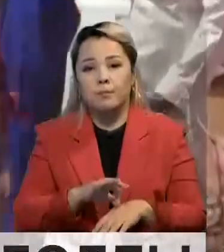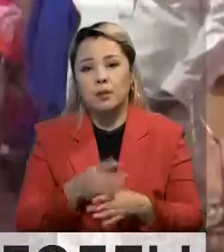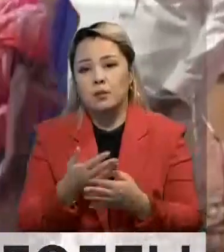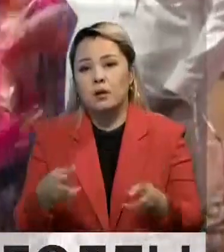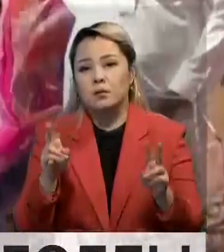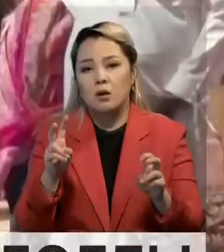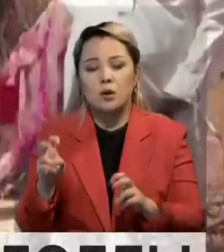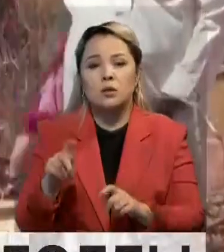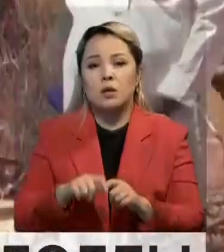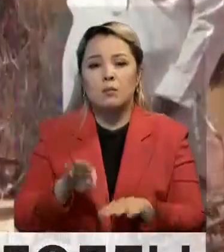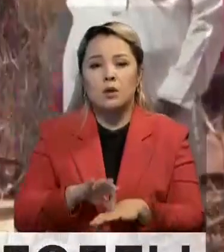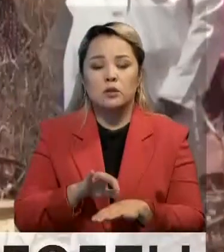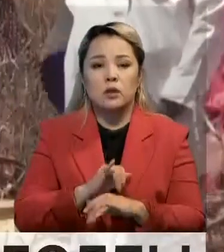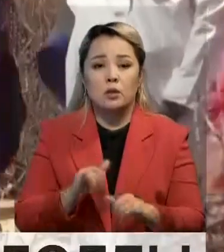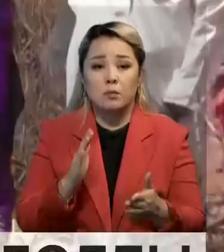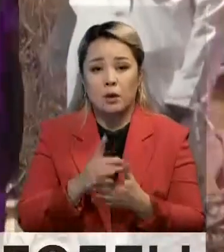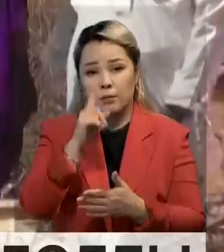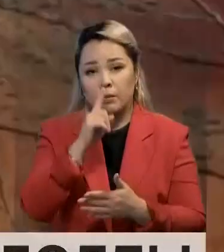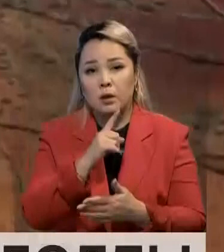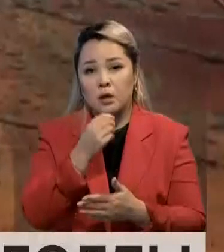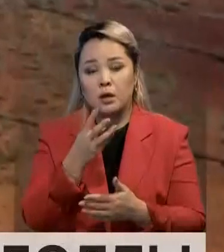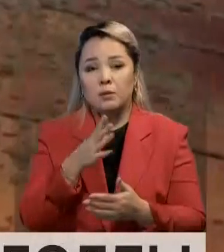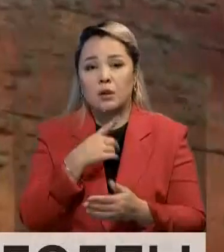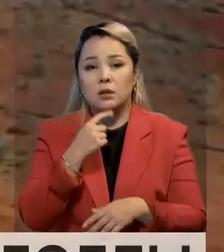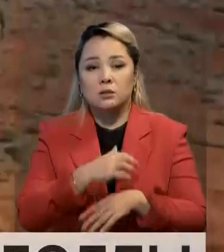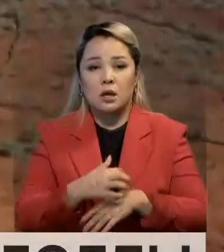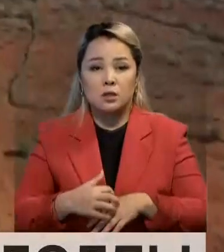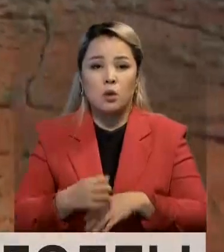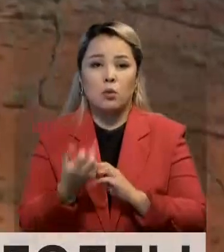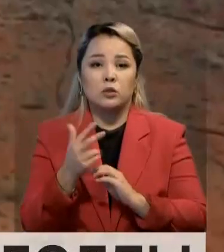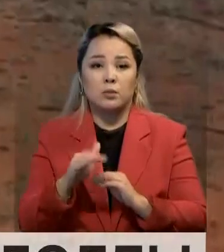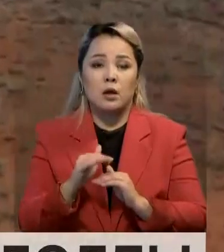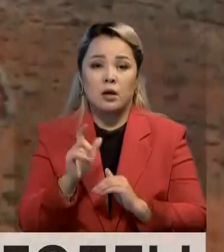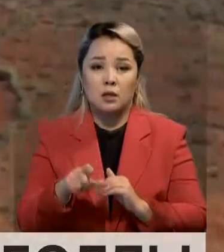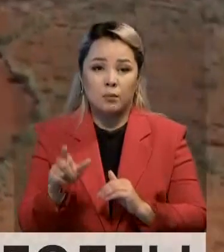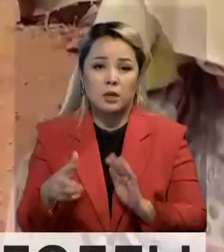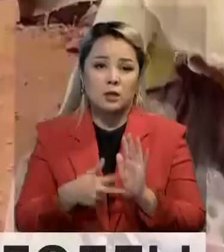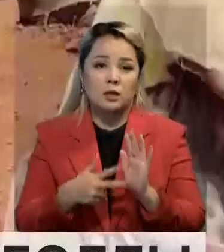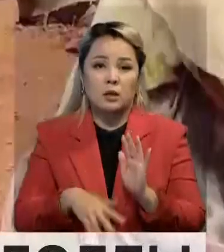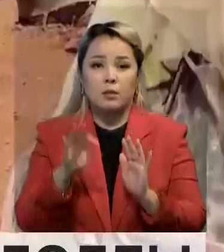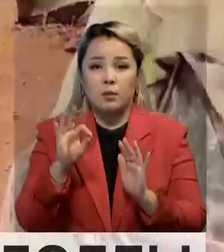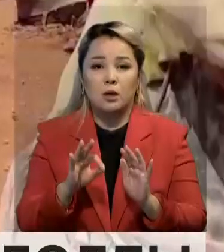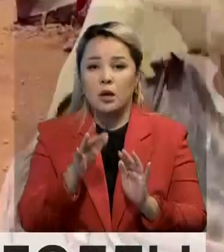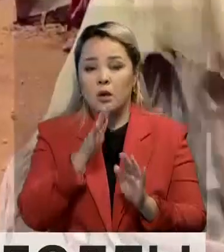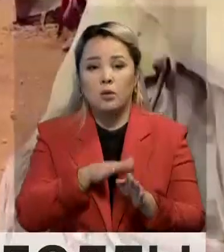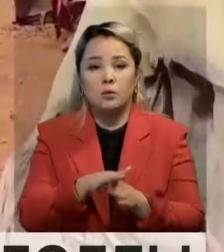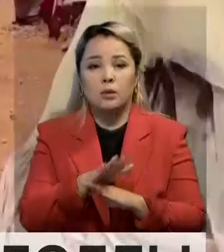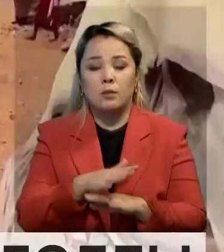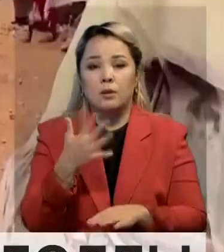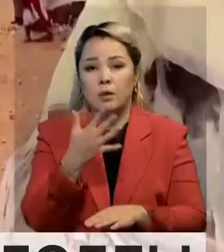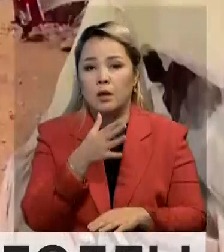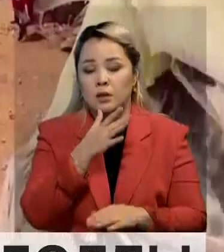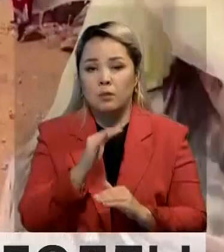аурулар өршіп барады. Кейінгі бірнеше айда қызылшаны 13 мың адам жұқтырса, соның 80% жасы әлі 5-ке